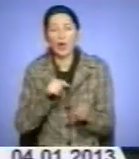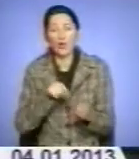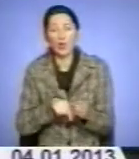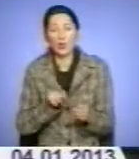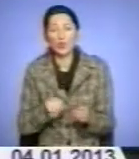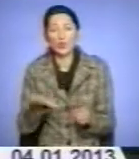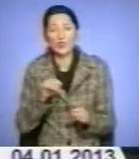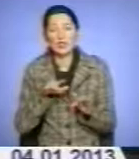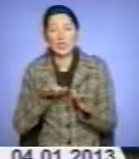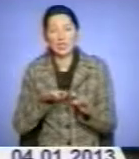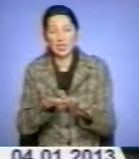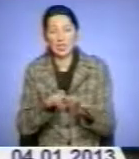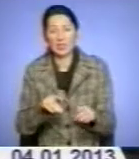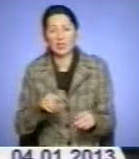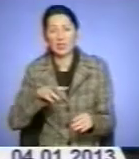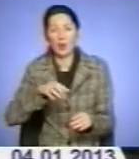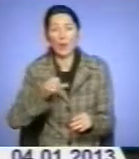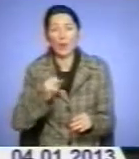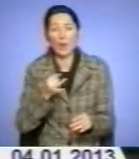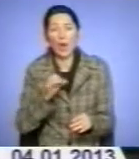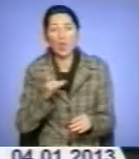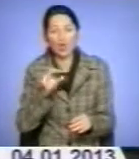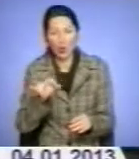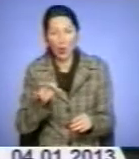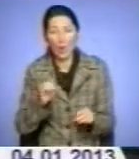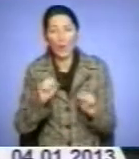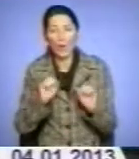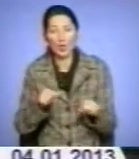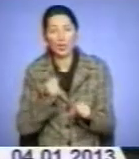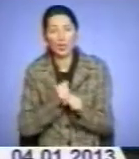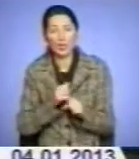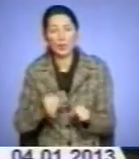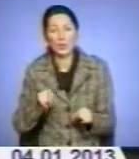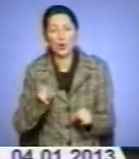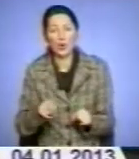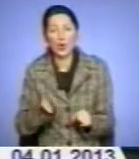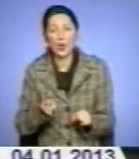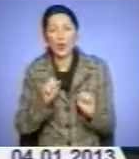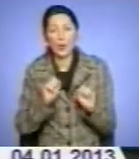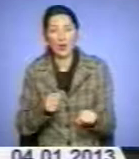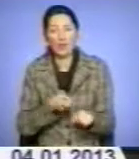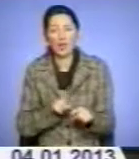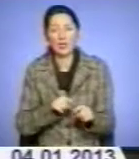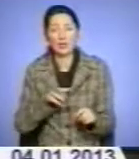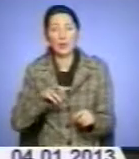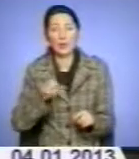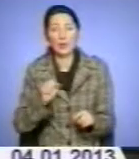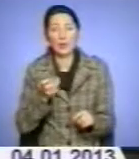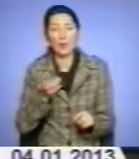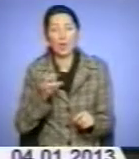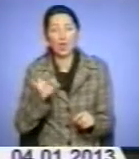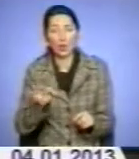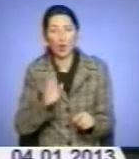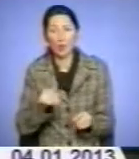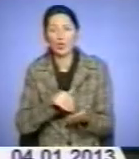дії із майном можна вчиняти лише після того, як права на це майно будуть зареєстровані у